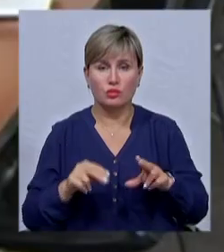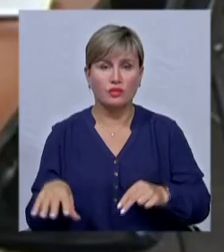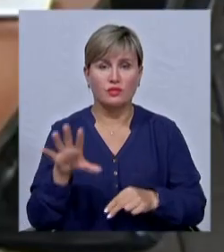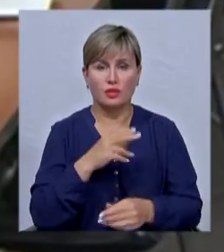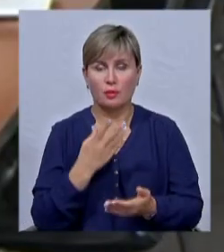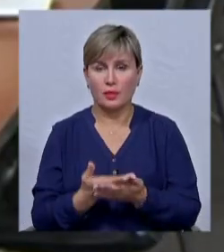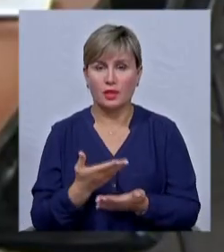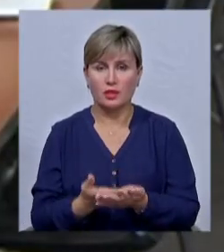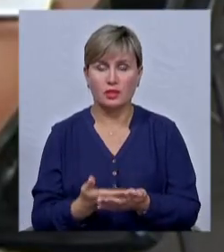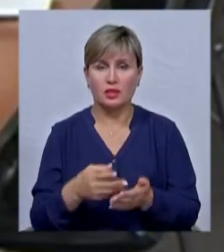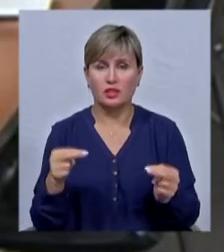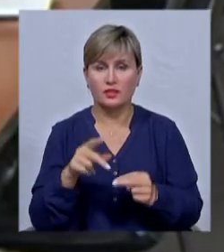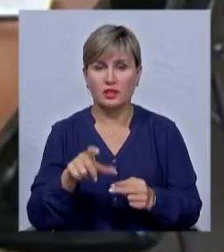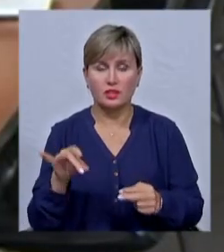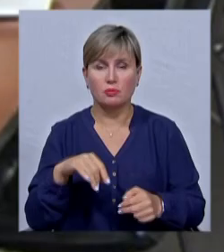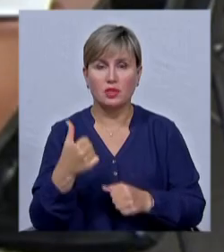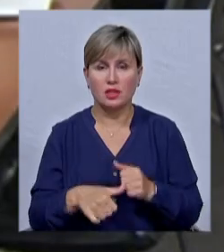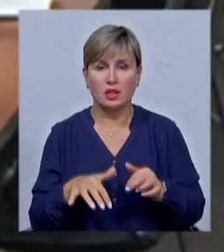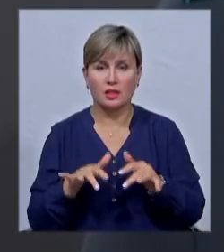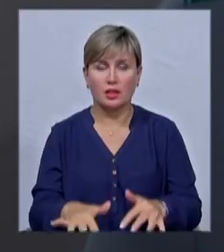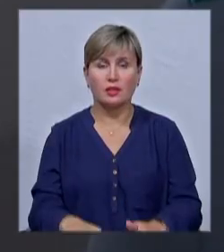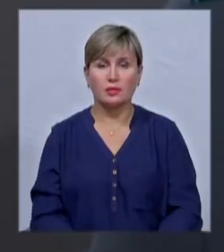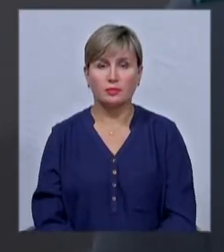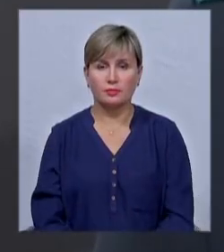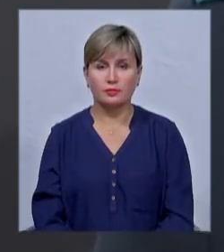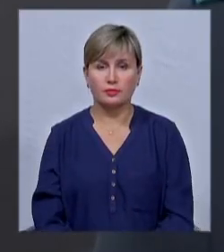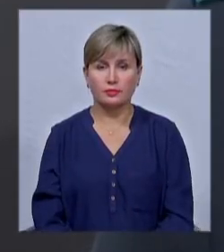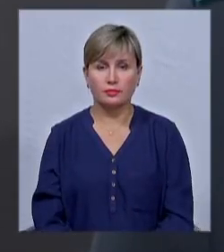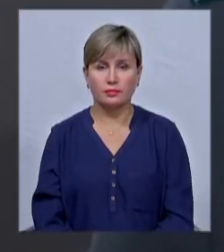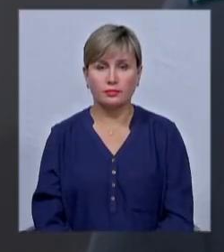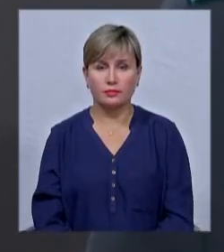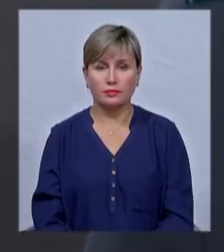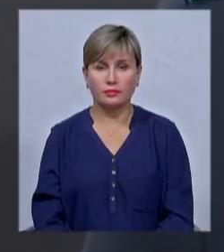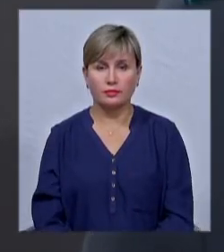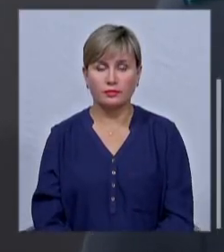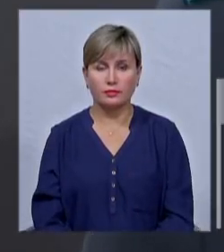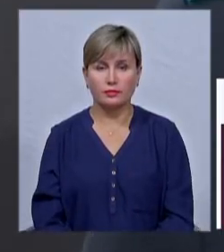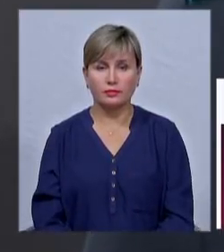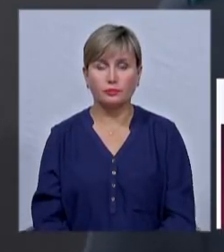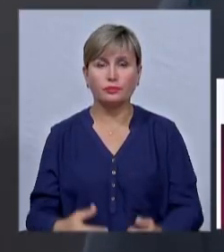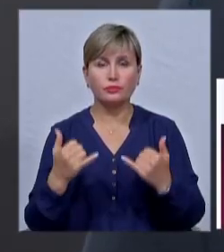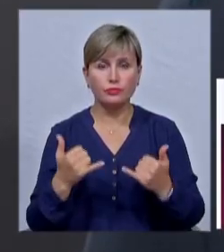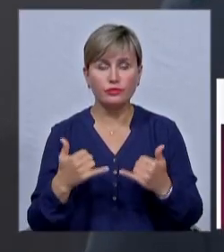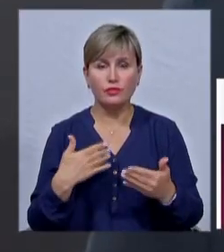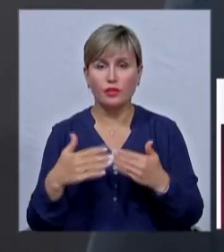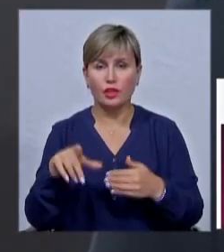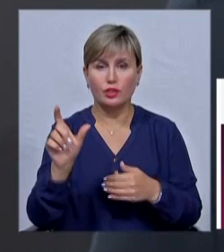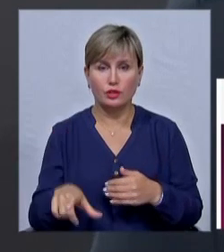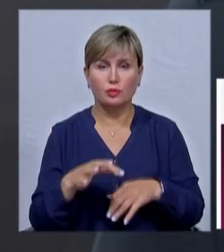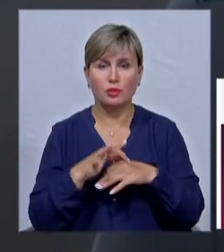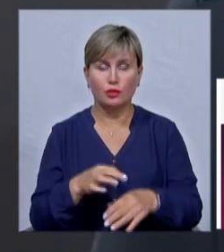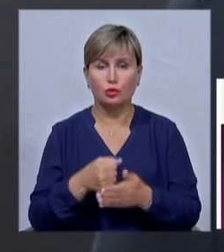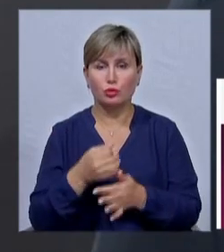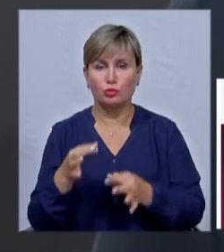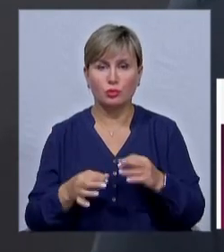показания свидетелей и материала дело вам как она область прокуратура смена на сегодня в отношения у скин bykova проводится